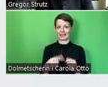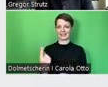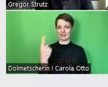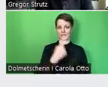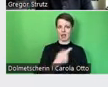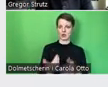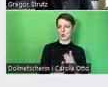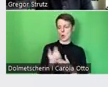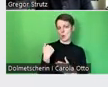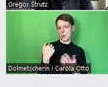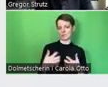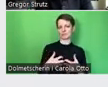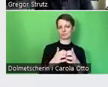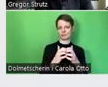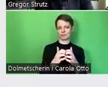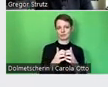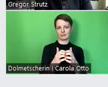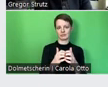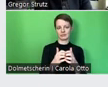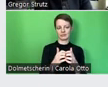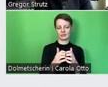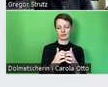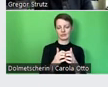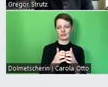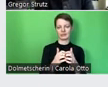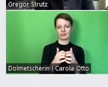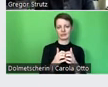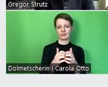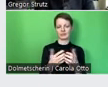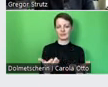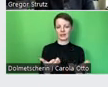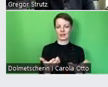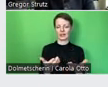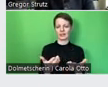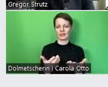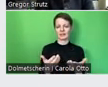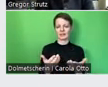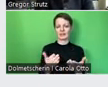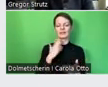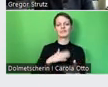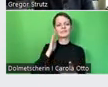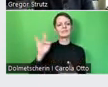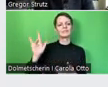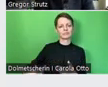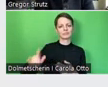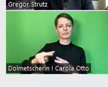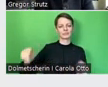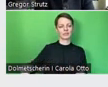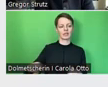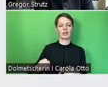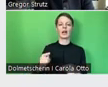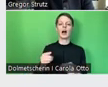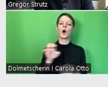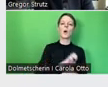entstanden ist. Es ist Teil der, Gottfried, gerne noch mal einmal weiter. Es ist Teil der Strategie der